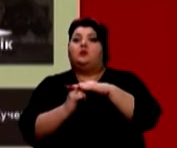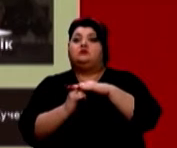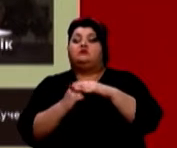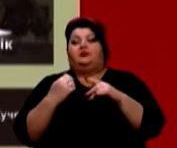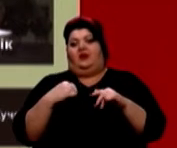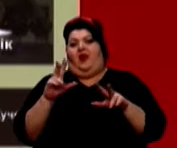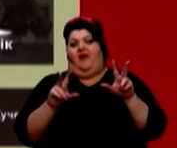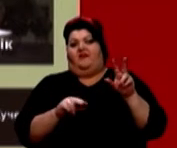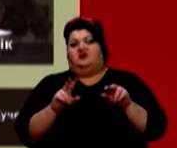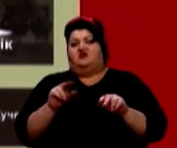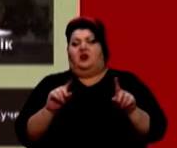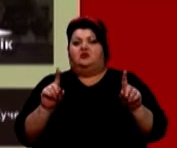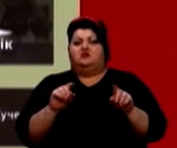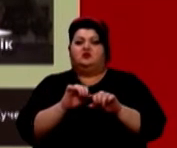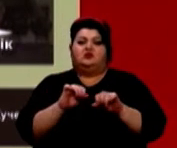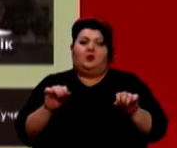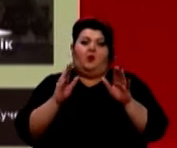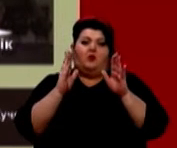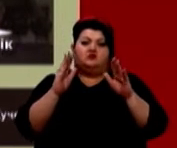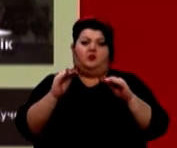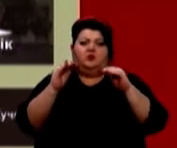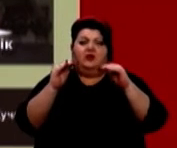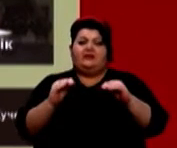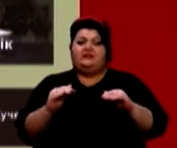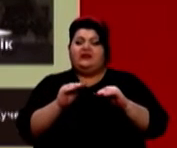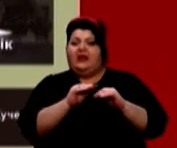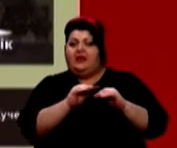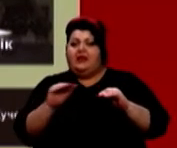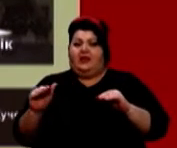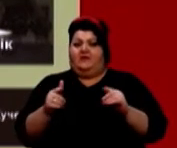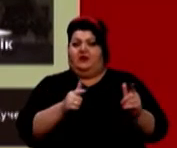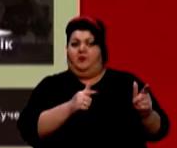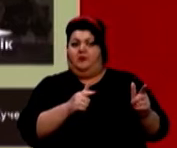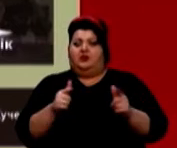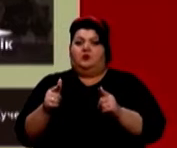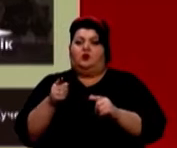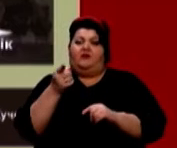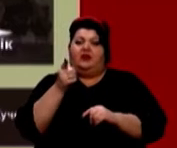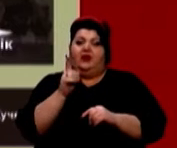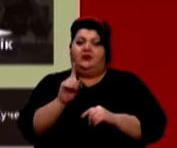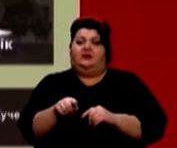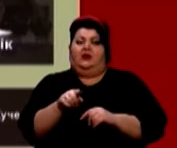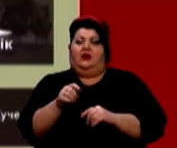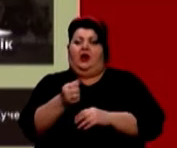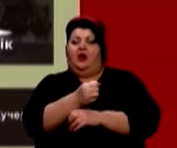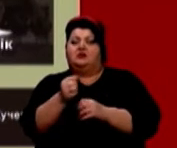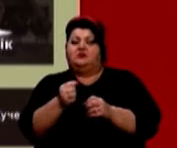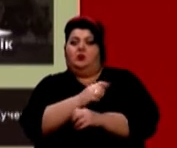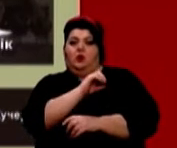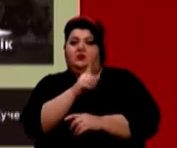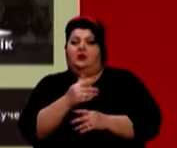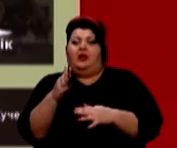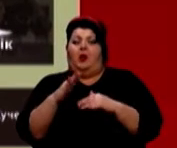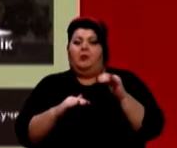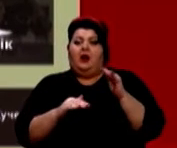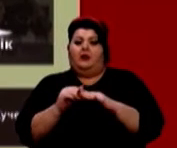вважаю, що не може бути низький рівень підготовки збройних сил, які практично зупинили